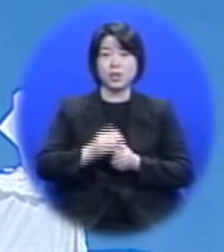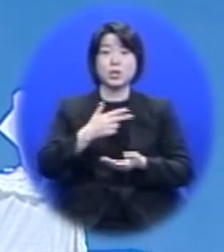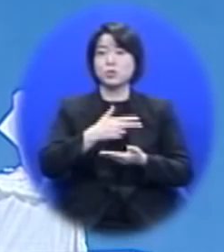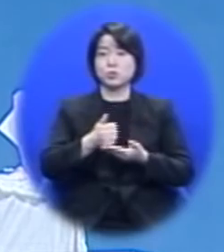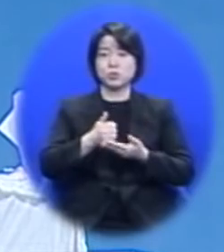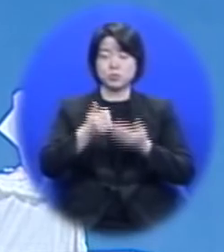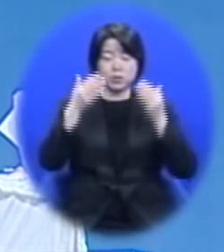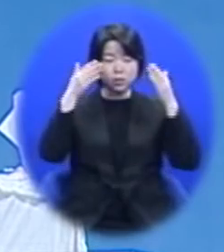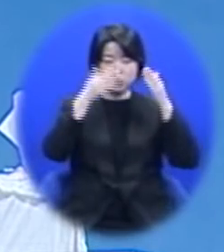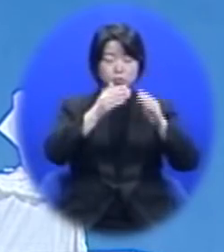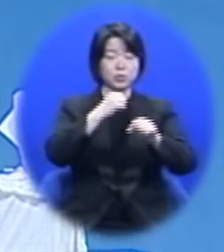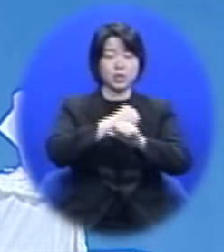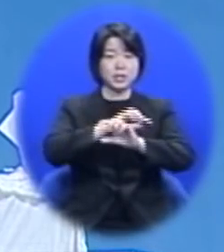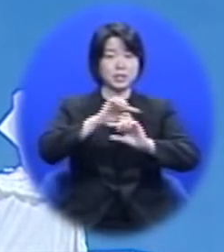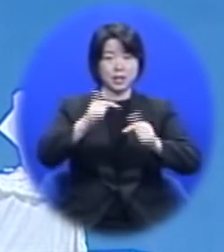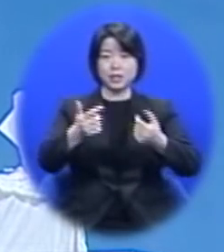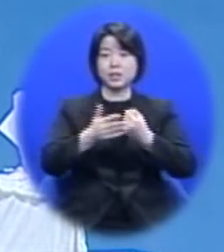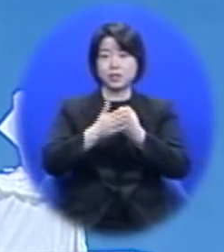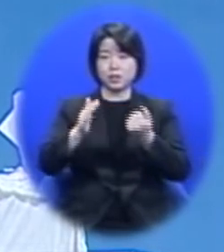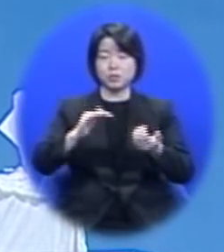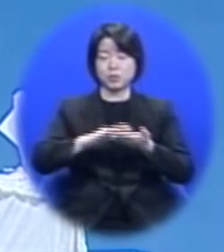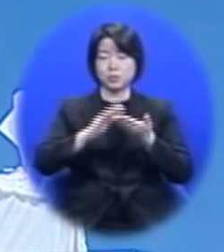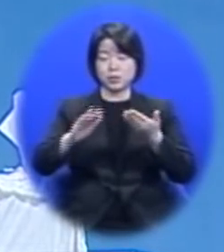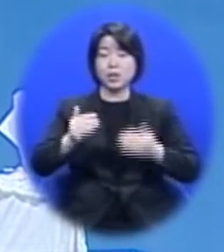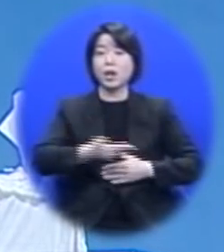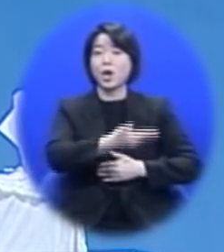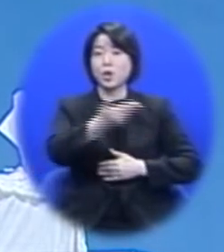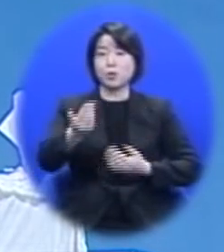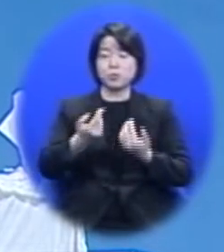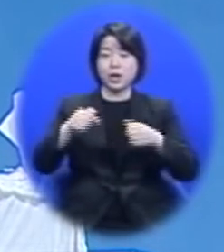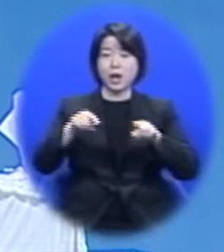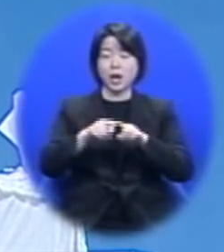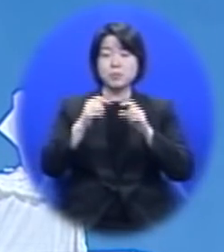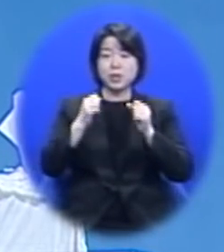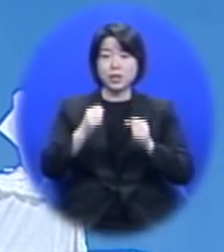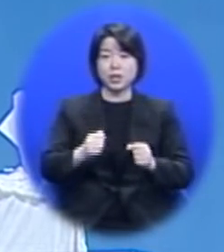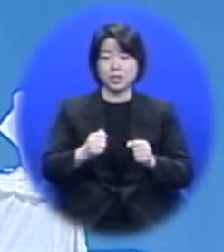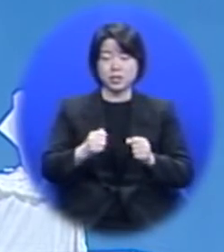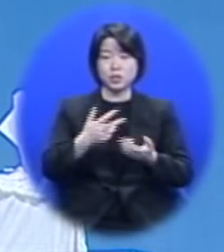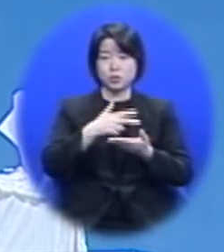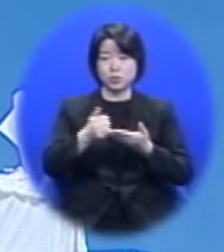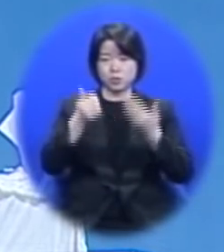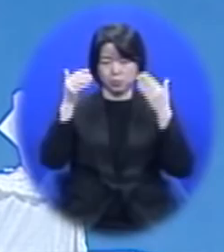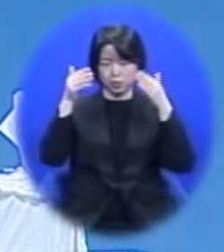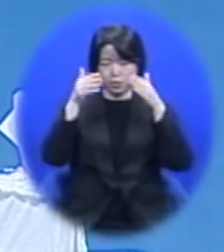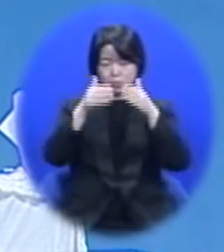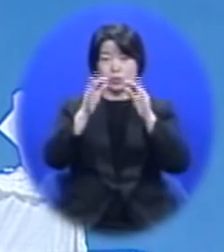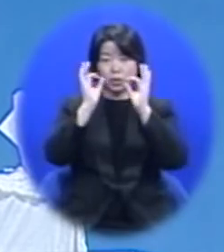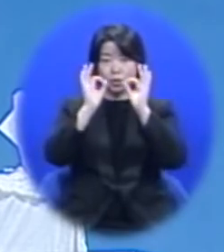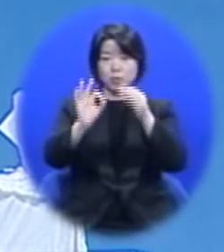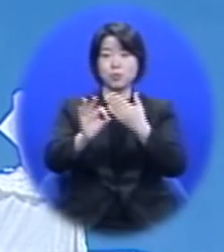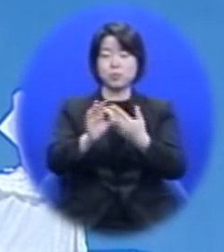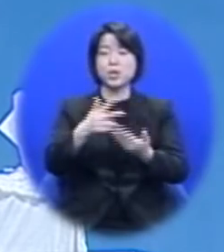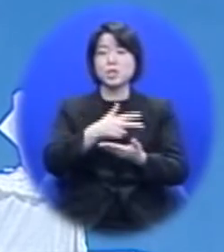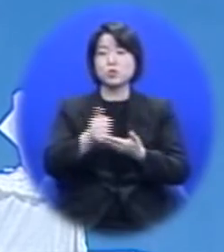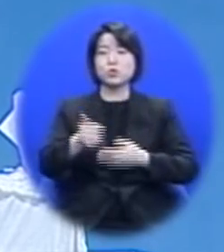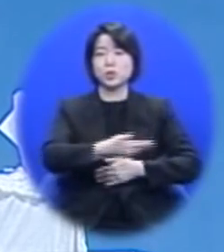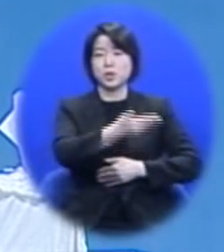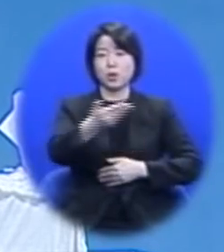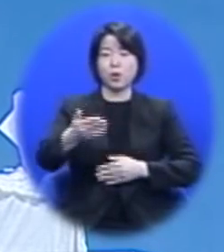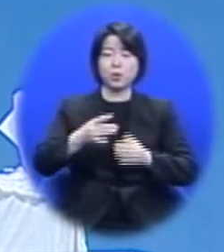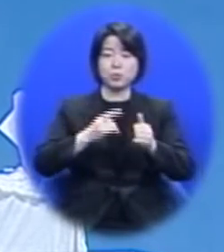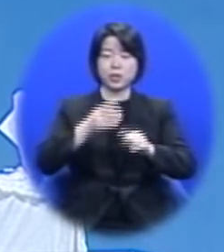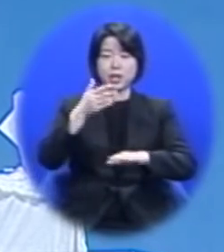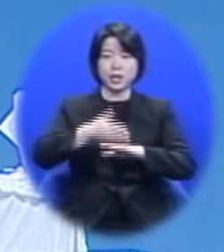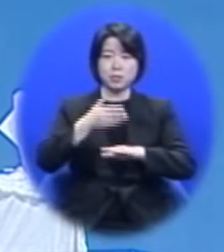주님을 주목하지 않으셔서 그렇습니다. 여러분과 함께 하시는 주님을 주목하시면 주님이 여러분에게 감사하게